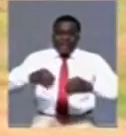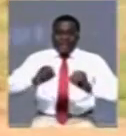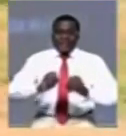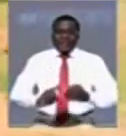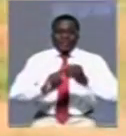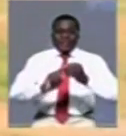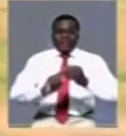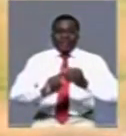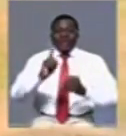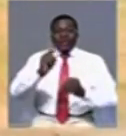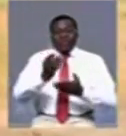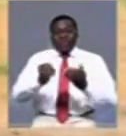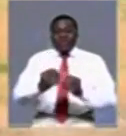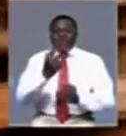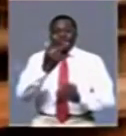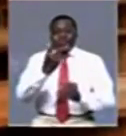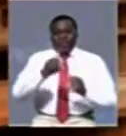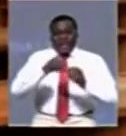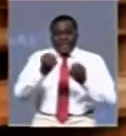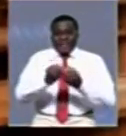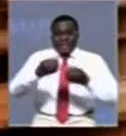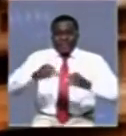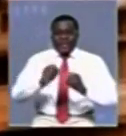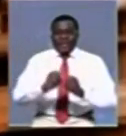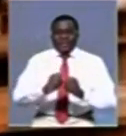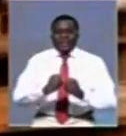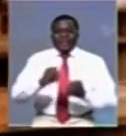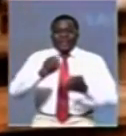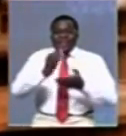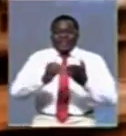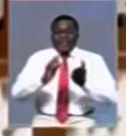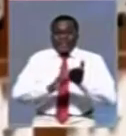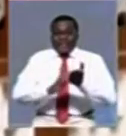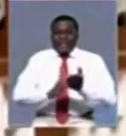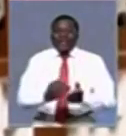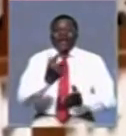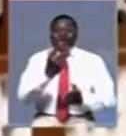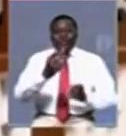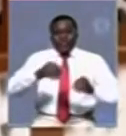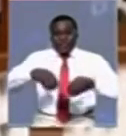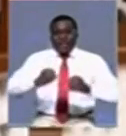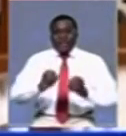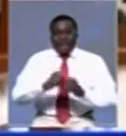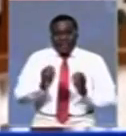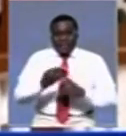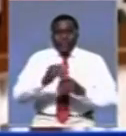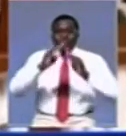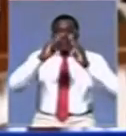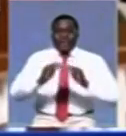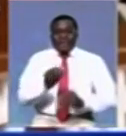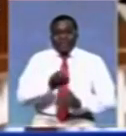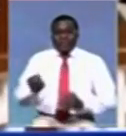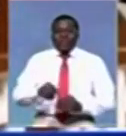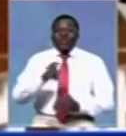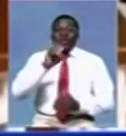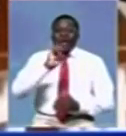notamment un module de 3 salles de classe à l'EPP d'Agbara, un module de 3 salles de classe avec bureau magasin équipement à